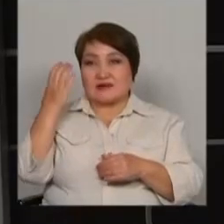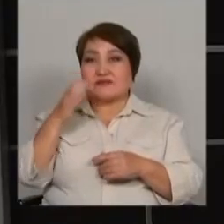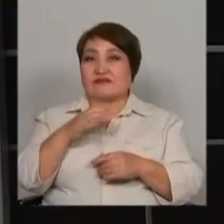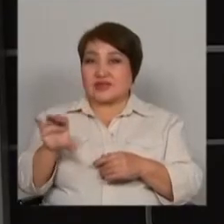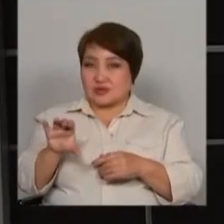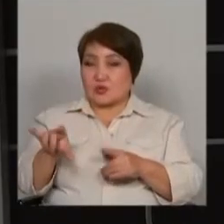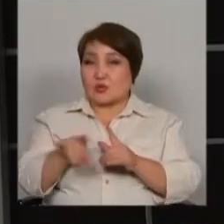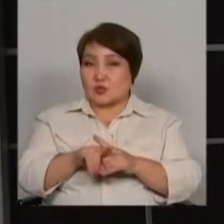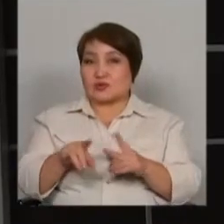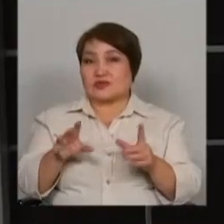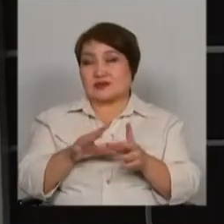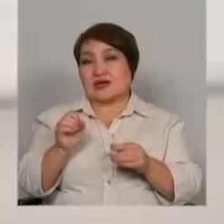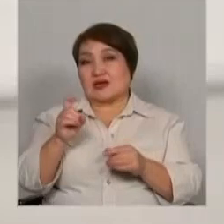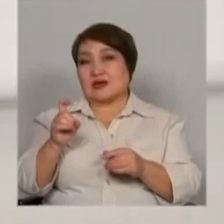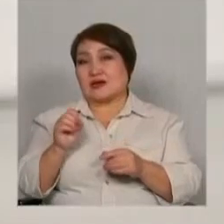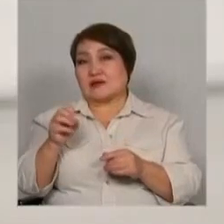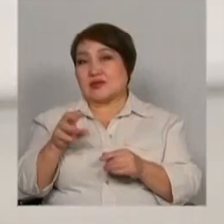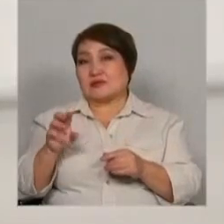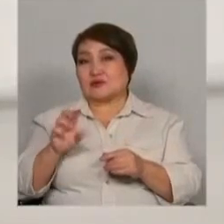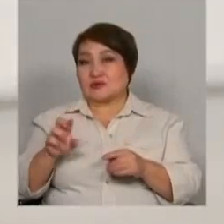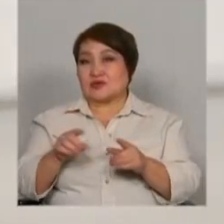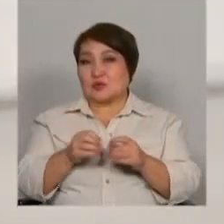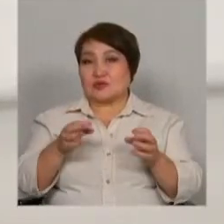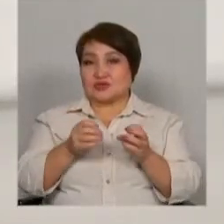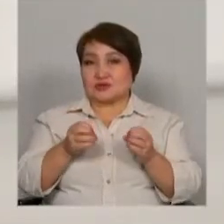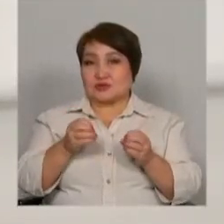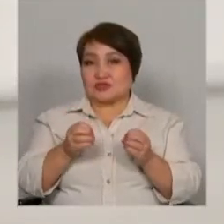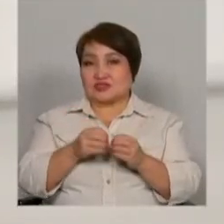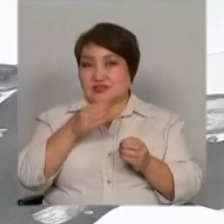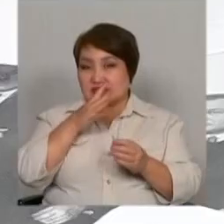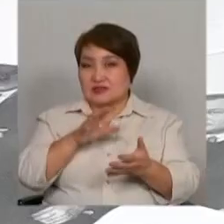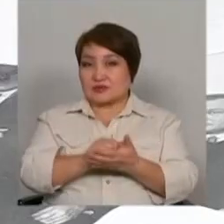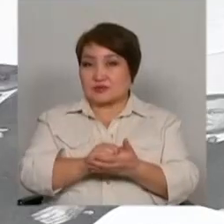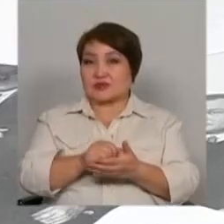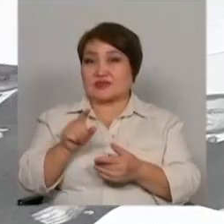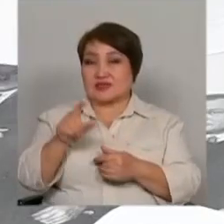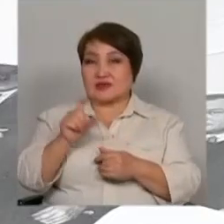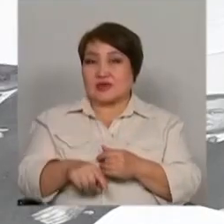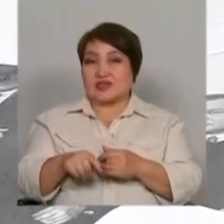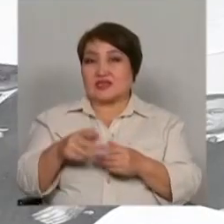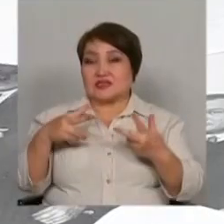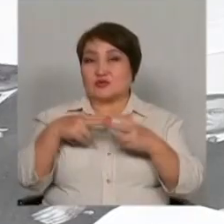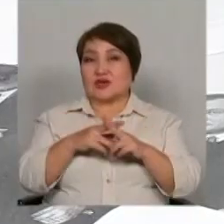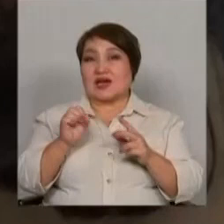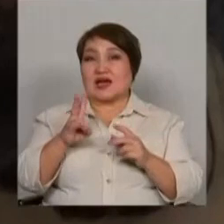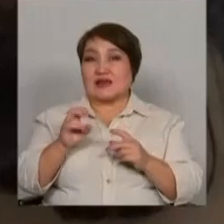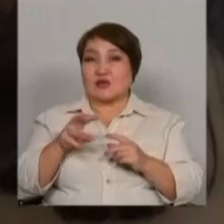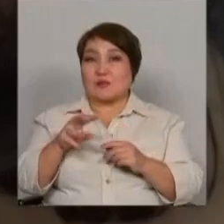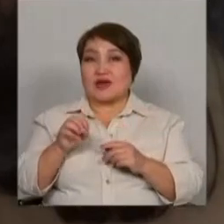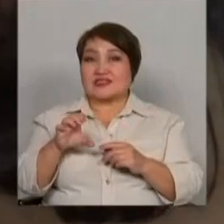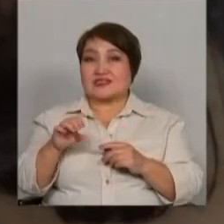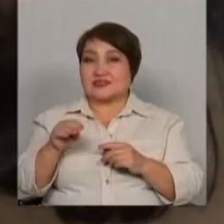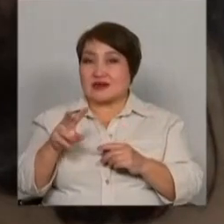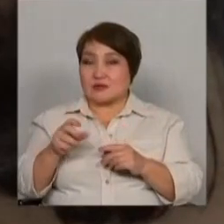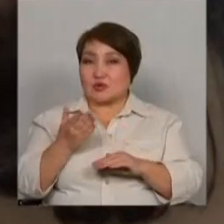жылдан бері айналысып келе жатқан жас маман Ермұхамед Маралбек пен институттың аномастика бөлімінің маманы Әрлен Сейтбатқал